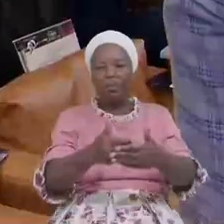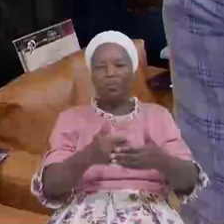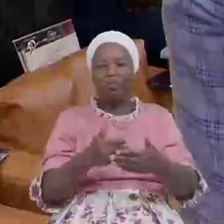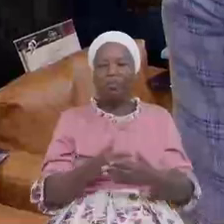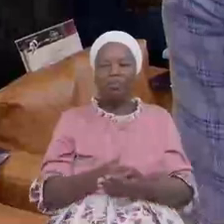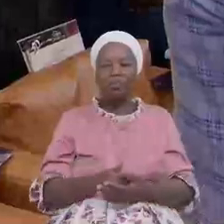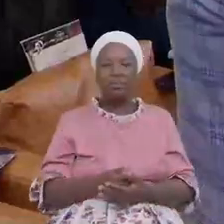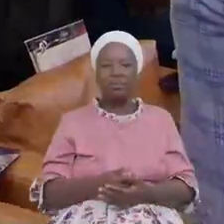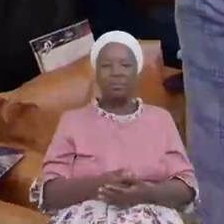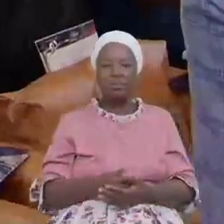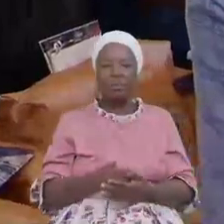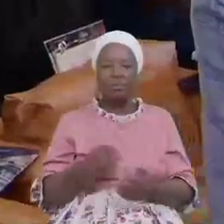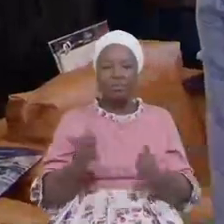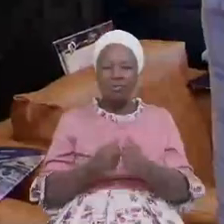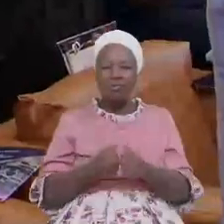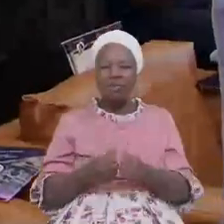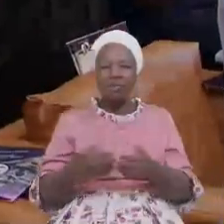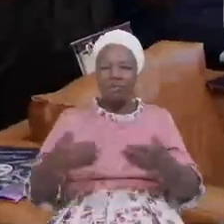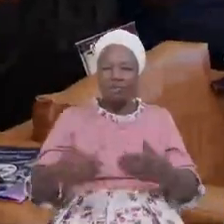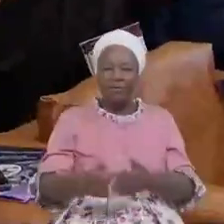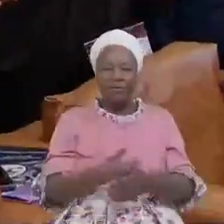Avec une vision nouvelle.